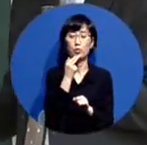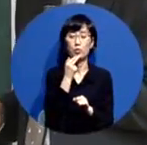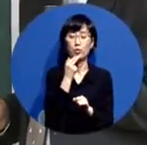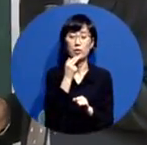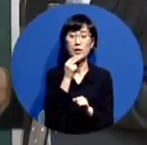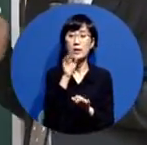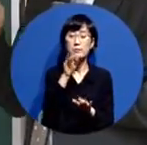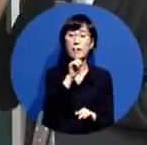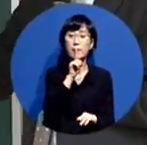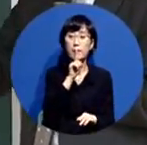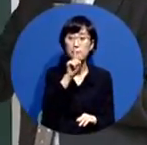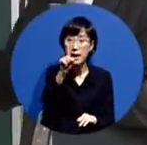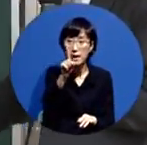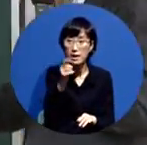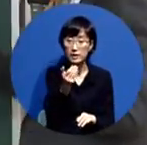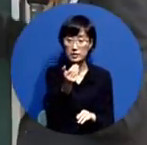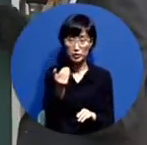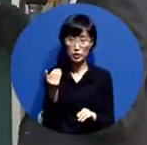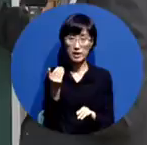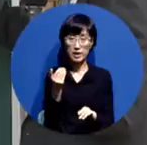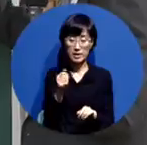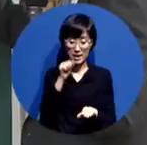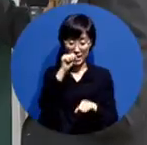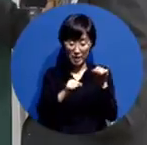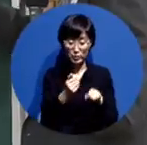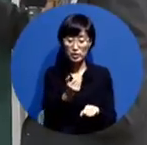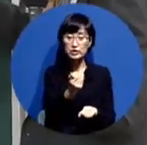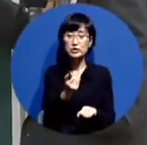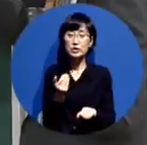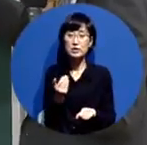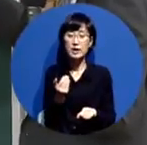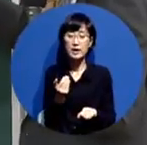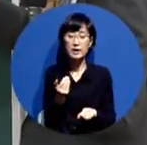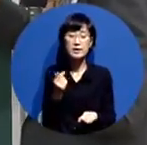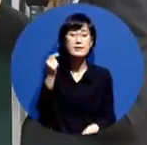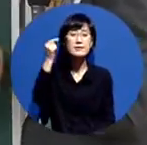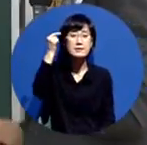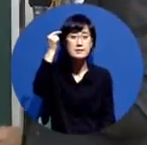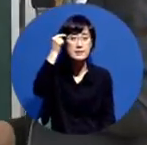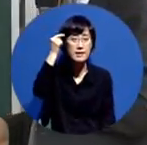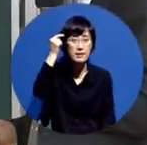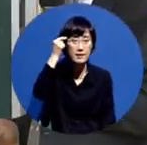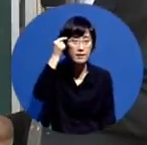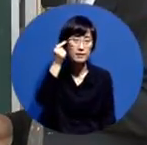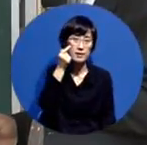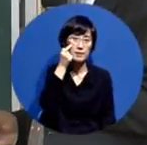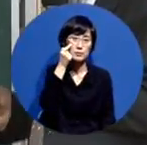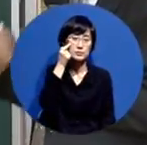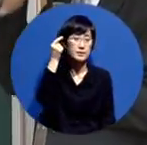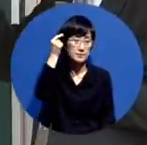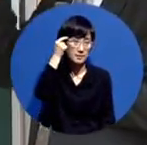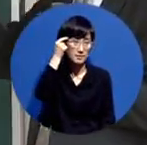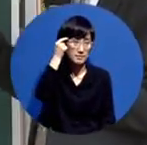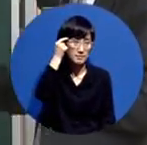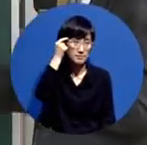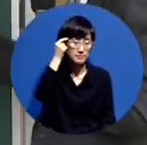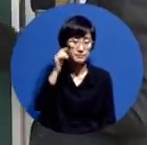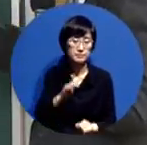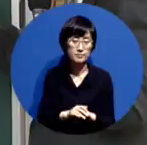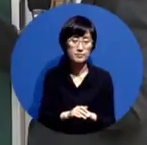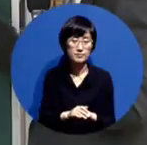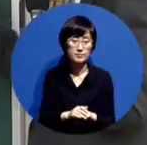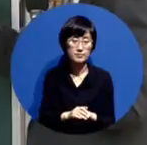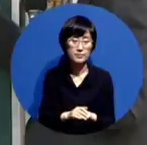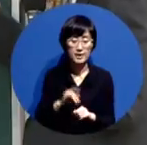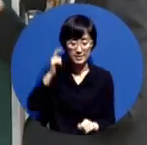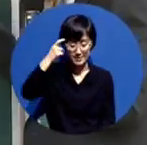하기전에행동옮기전에먼저생각을먼저합니다 因此讲话做事之前要三思而后行 막말하지마시고